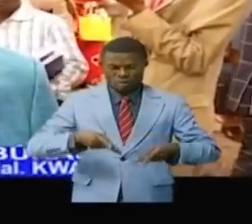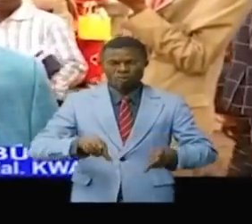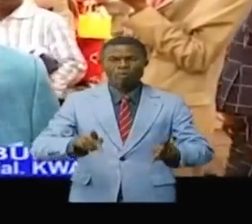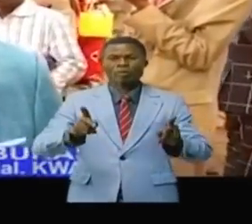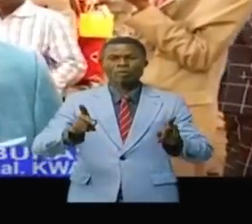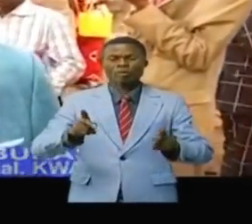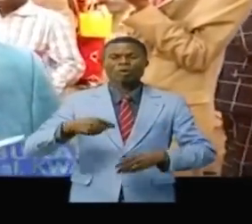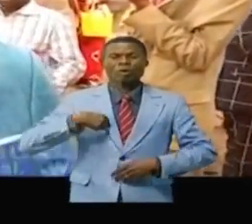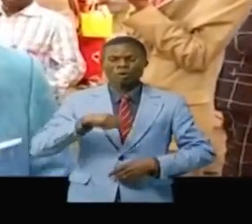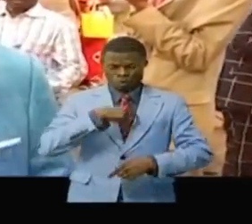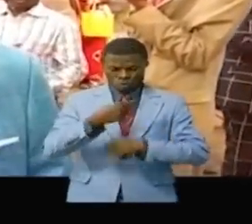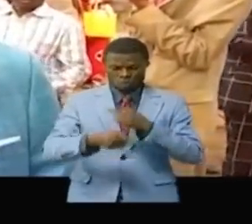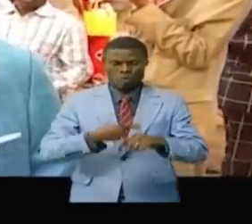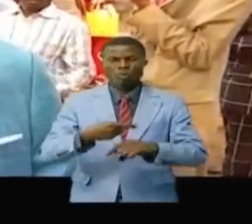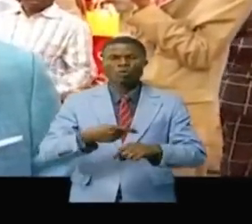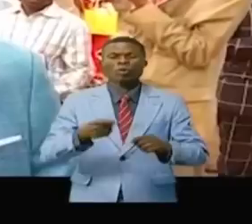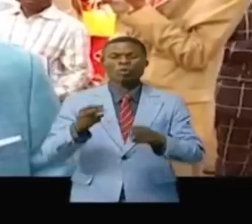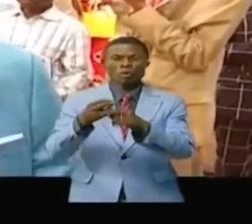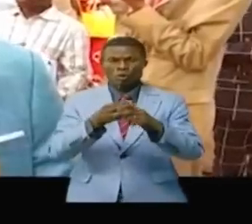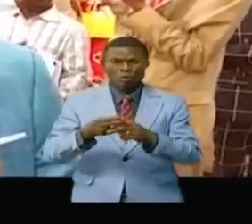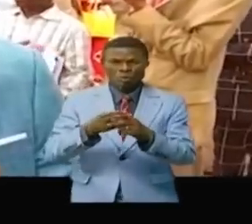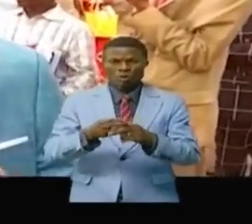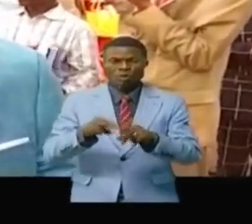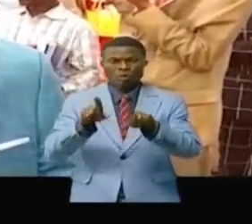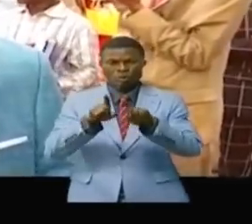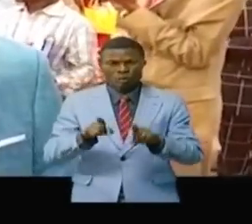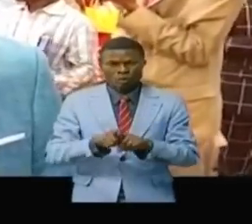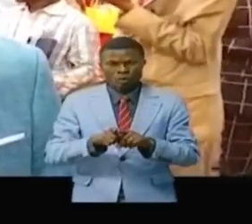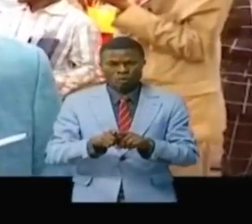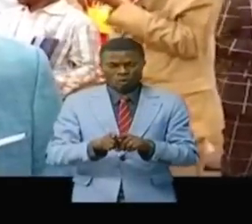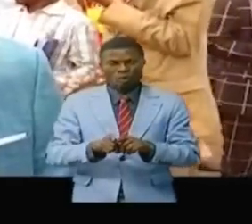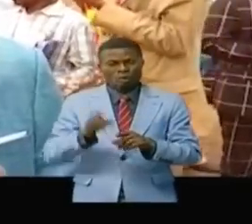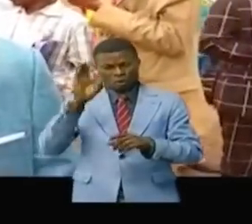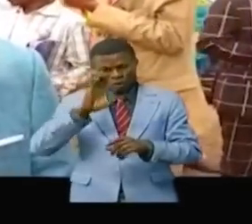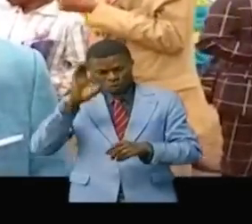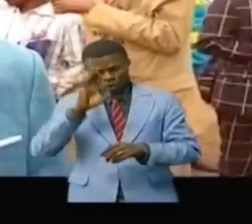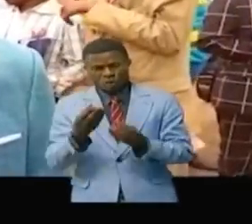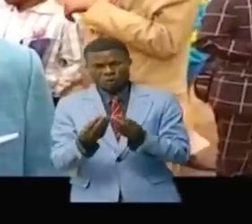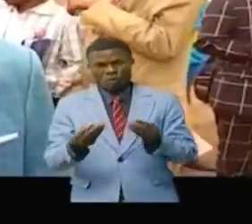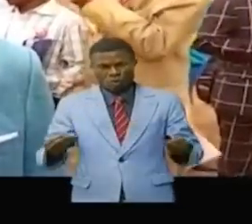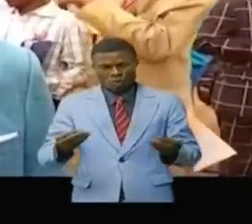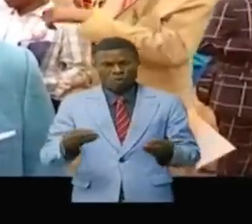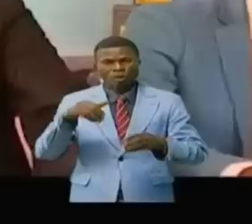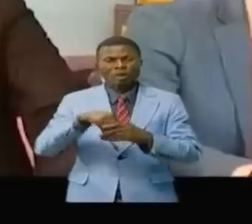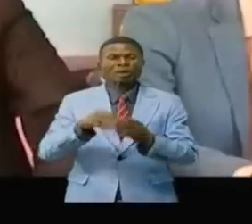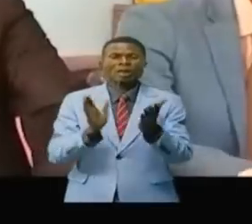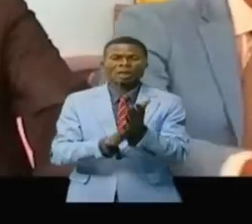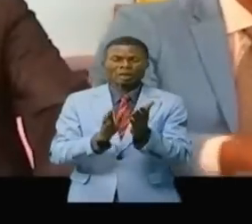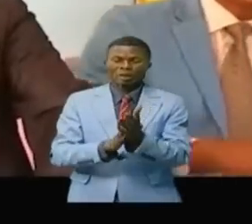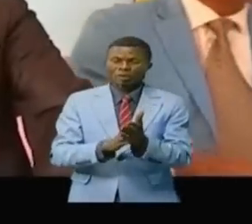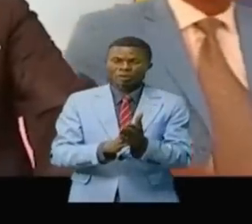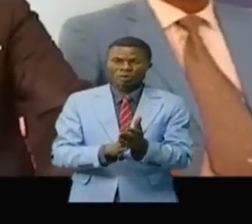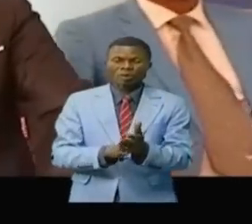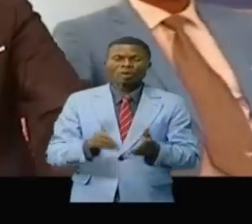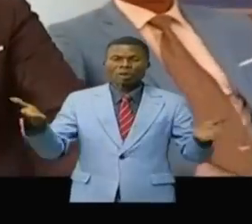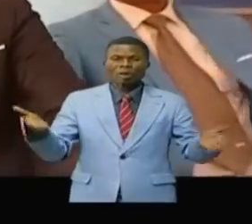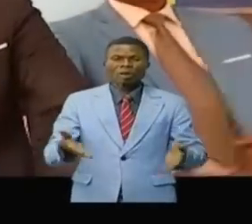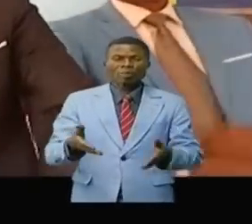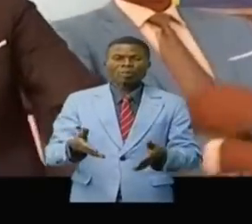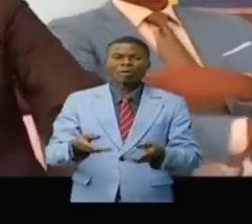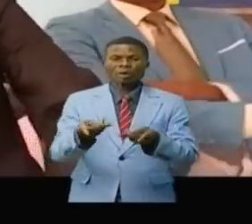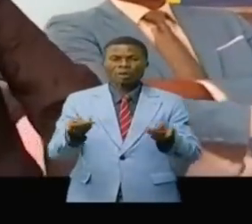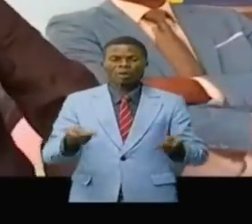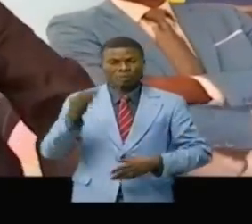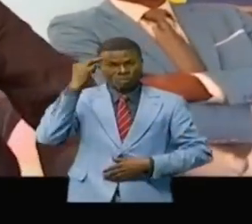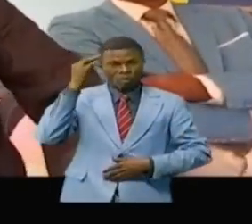avons demandé d'aller contrôler et d'enlever, d'extirper de l'enseignement tous les moutons noirs. Présent à l'activité, le ministre